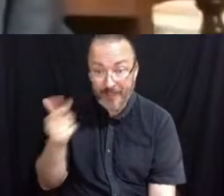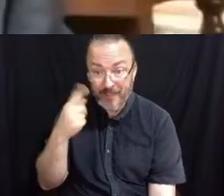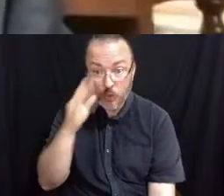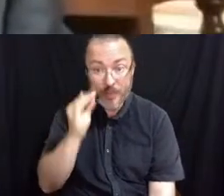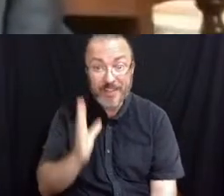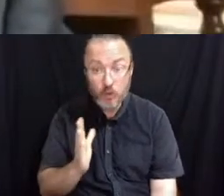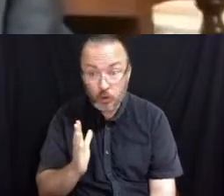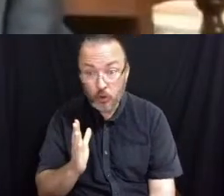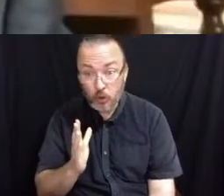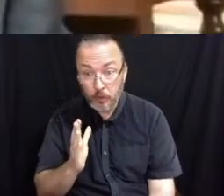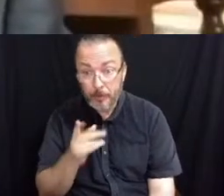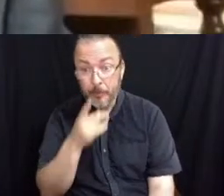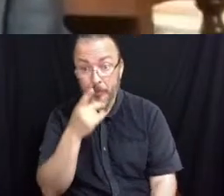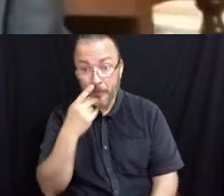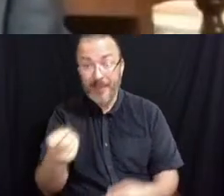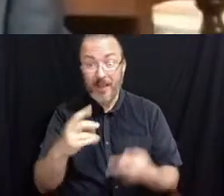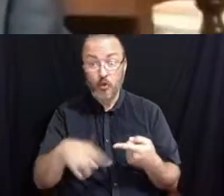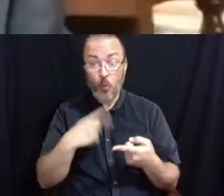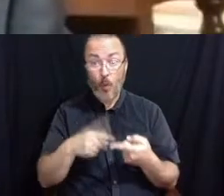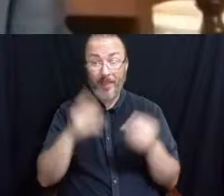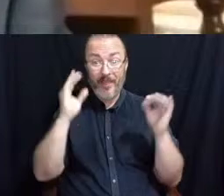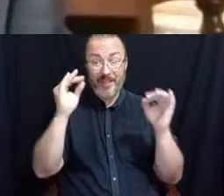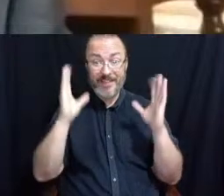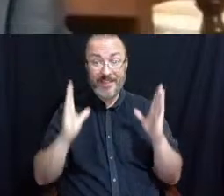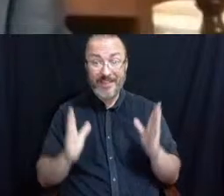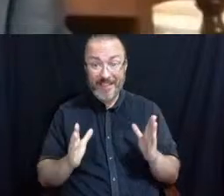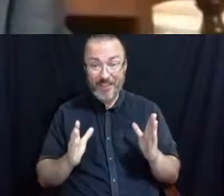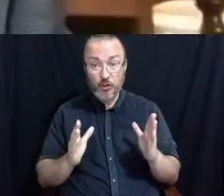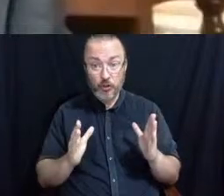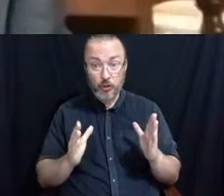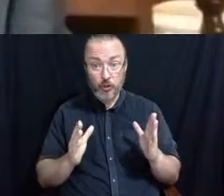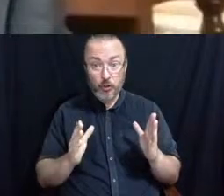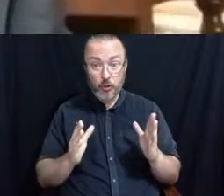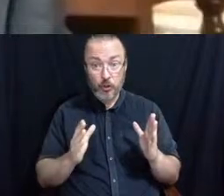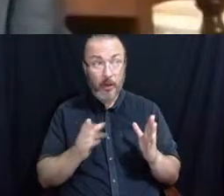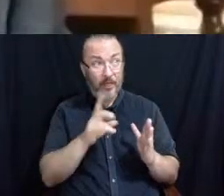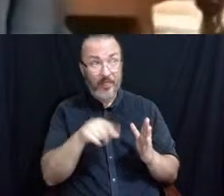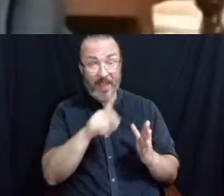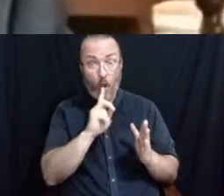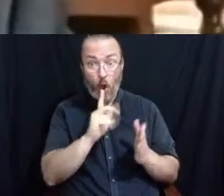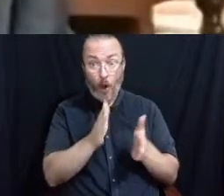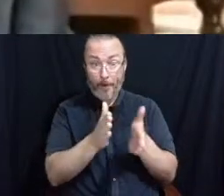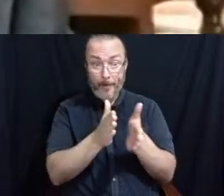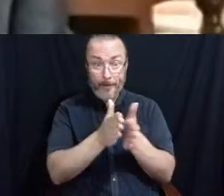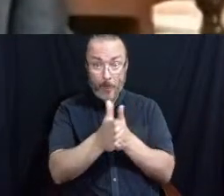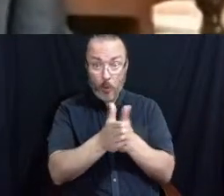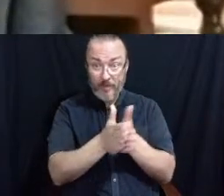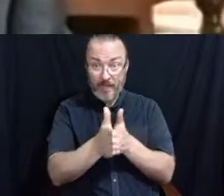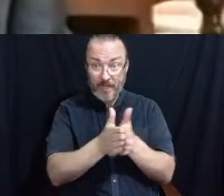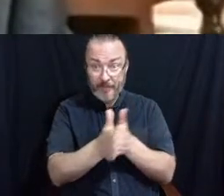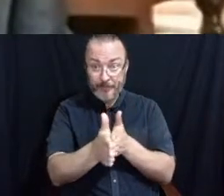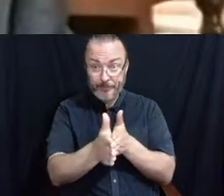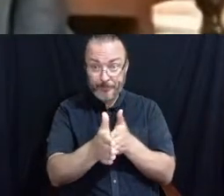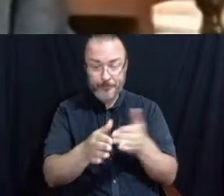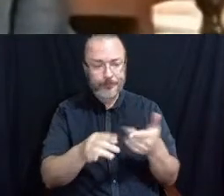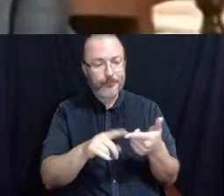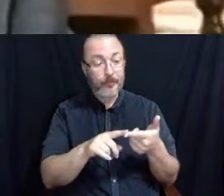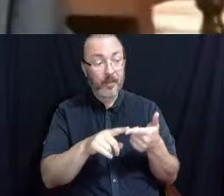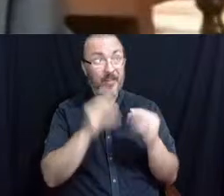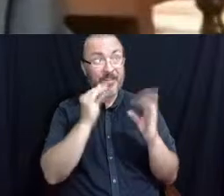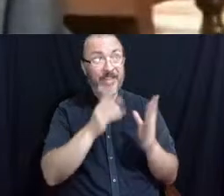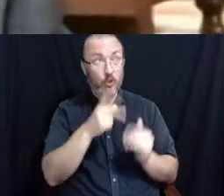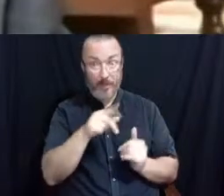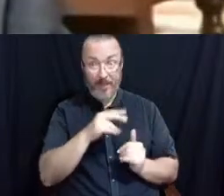enseignants, défendre le bien-être des enseignants, car une fois que les enseignants sont bien motivés, une fois que les enseignants se